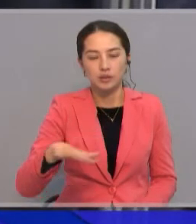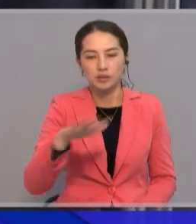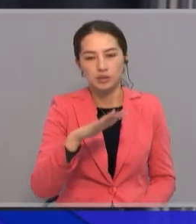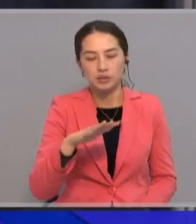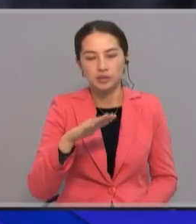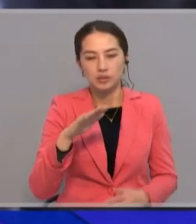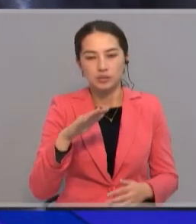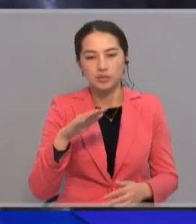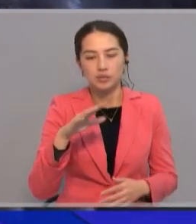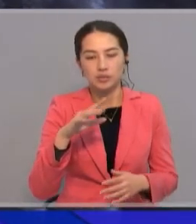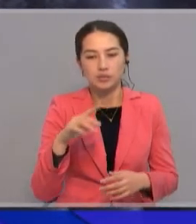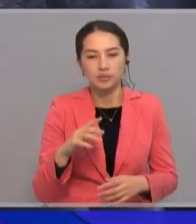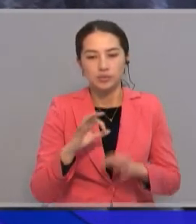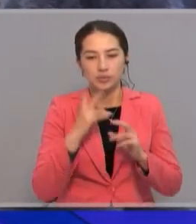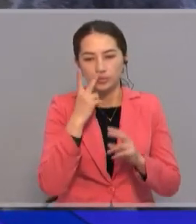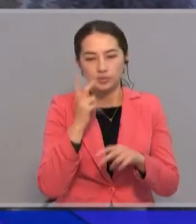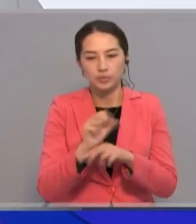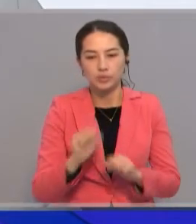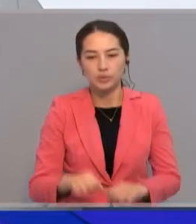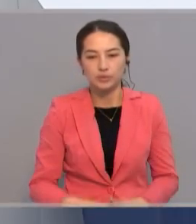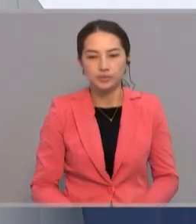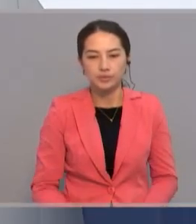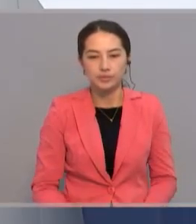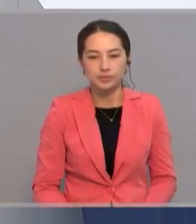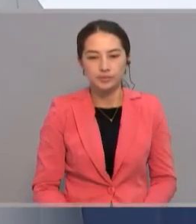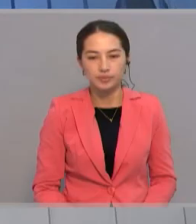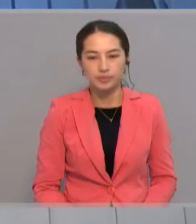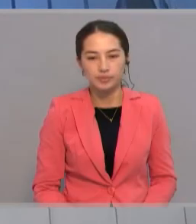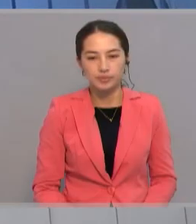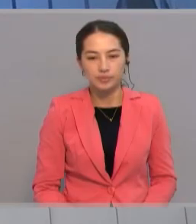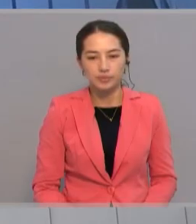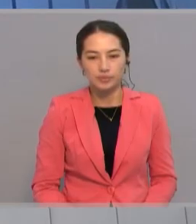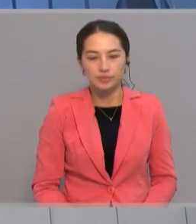төменгі қабатында. Айдана Қуанышқызы, Мұрат Адинаев, Гүлмаржан Молдадос, жаңалықтар.